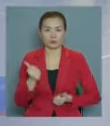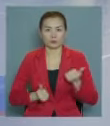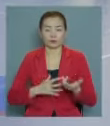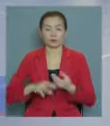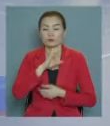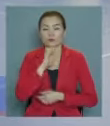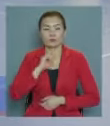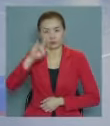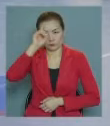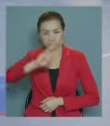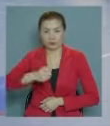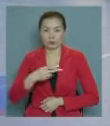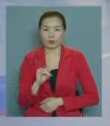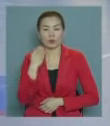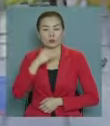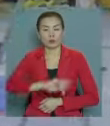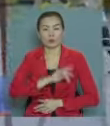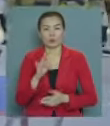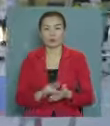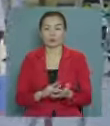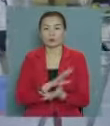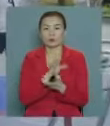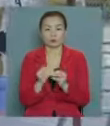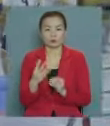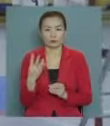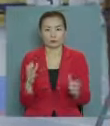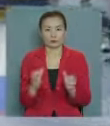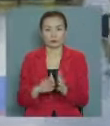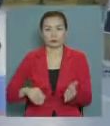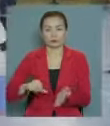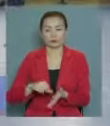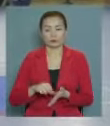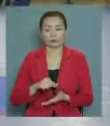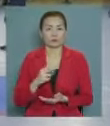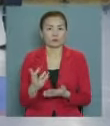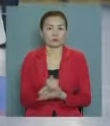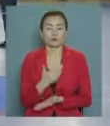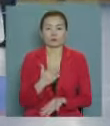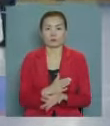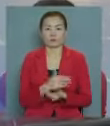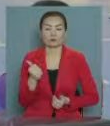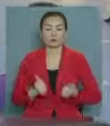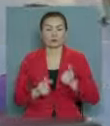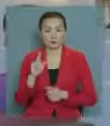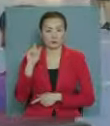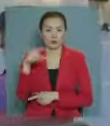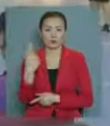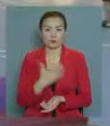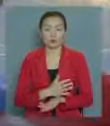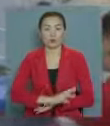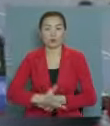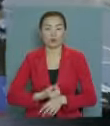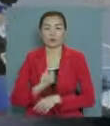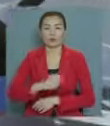батыс Қазақстан, Маңғыстау, Ақтөбе облыстарынан жалпы саны 4 команда қатысып, өзара бақ сынасты. Додада үздік атаны боза